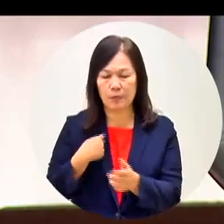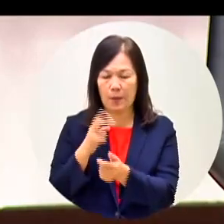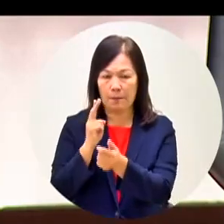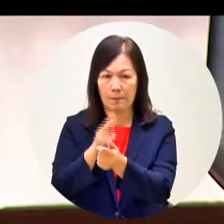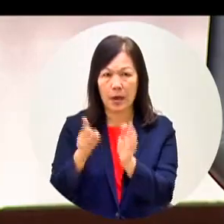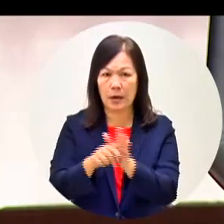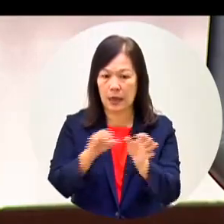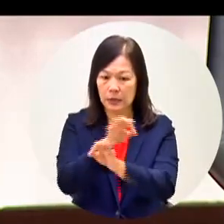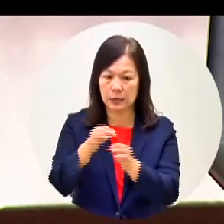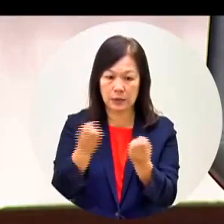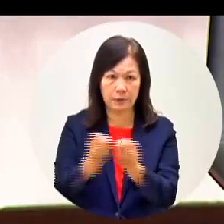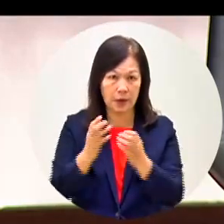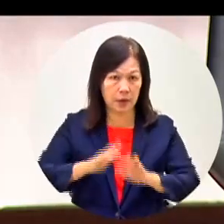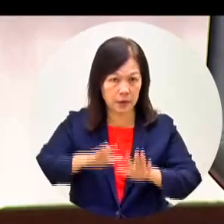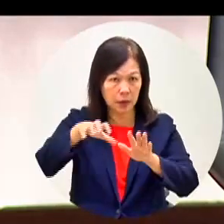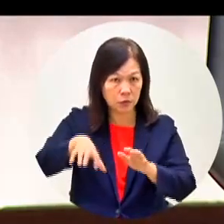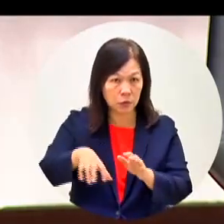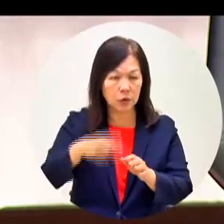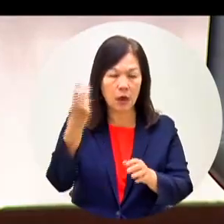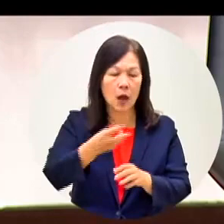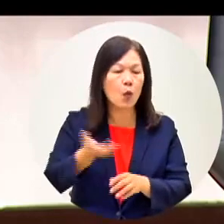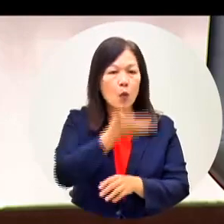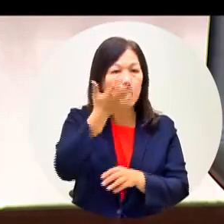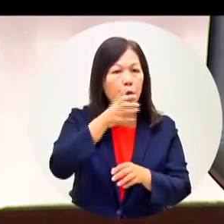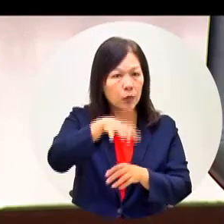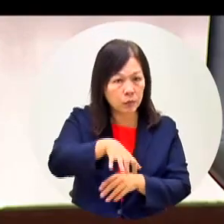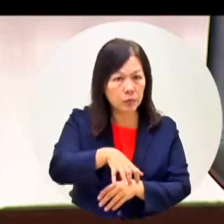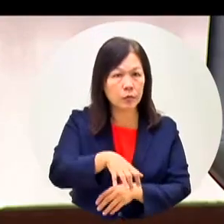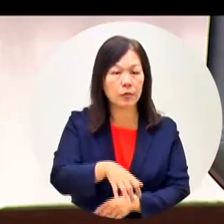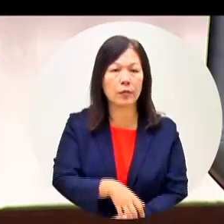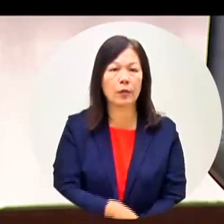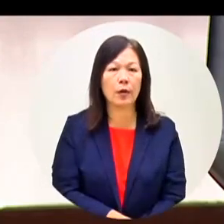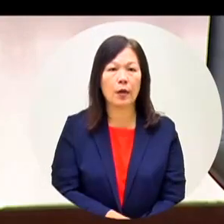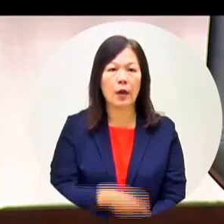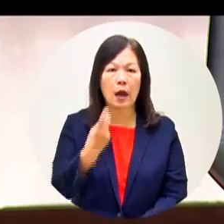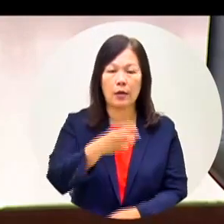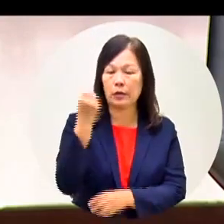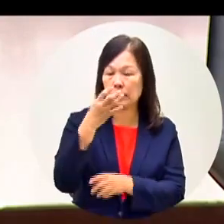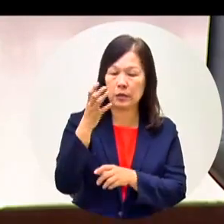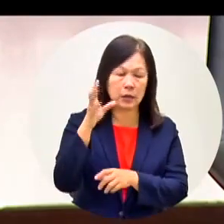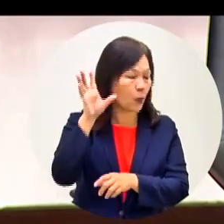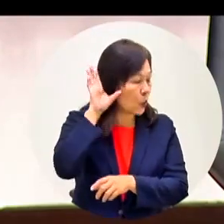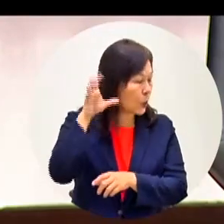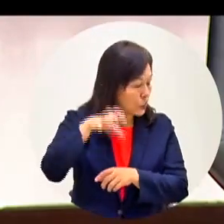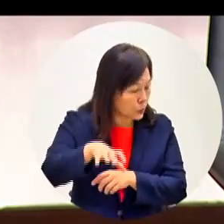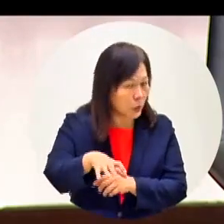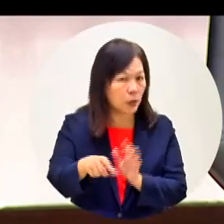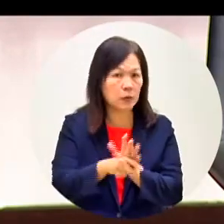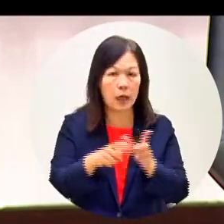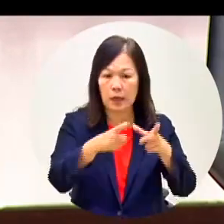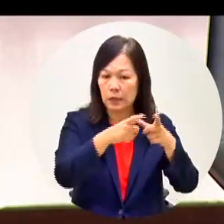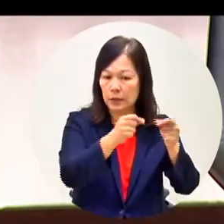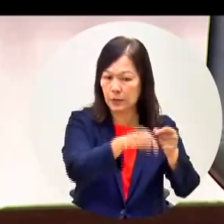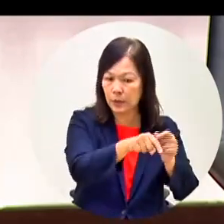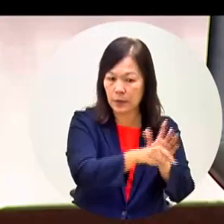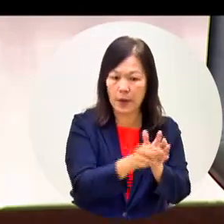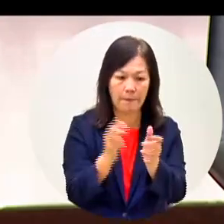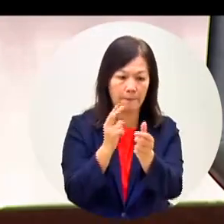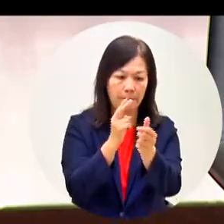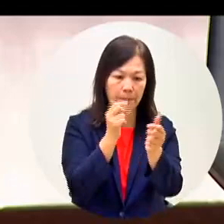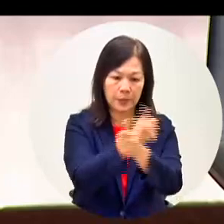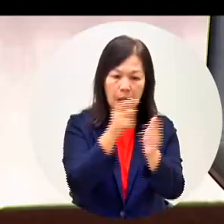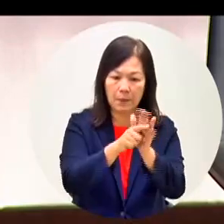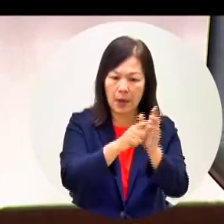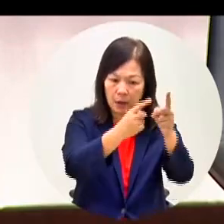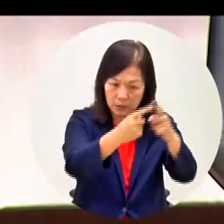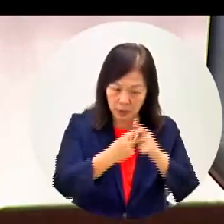观光局，甚至我们的新闻处，是不是应该在日方这边有派代表过来的时候，你们也派员共同去做